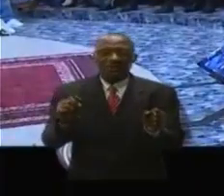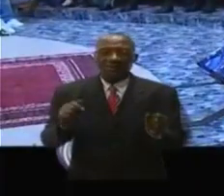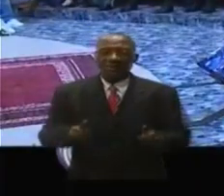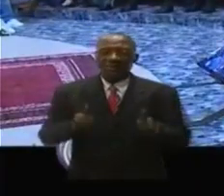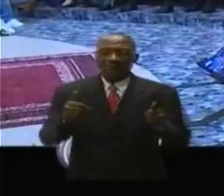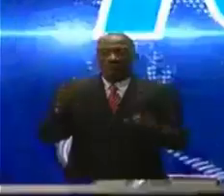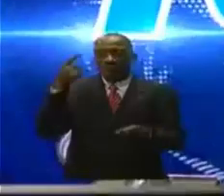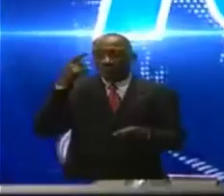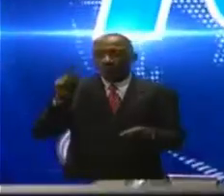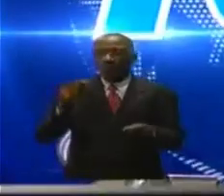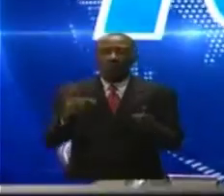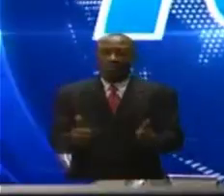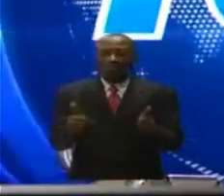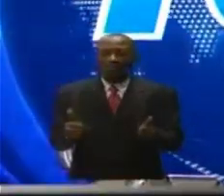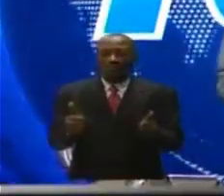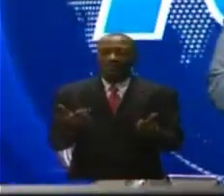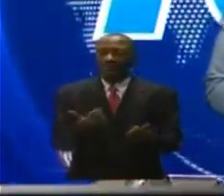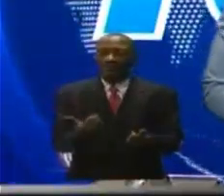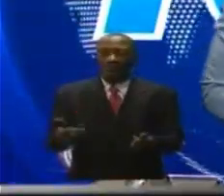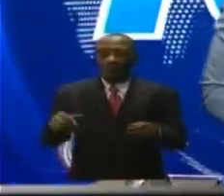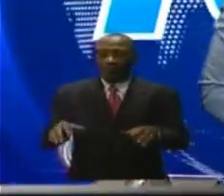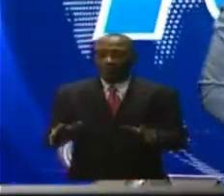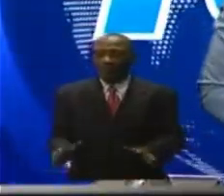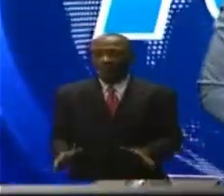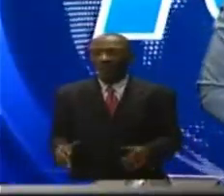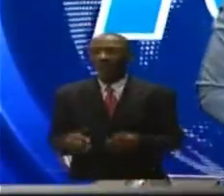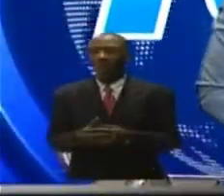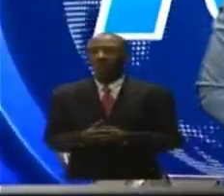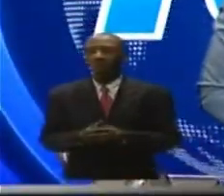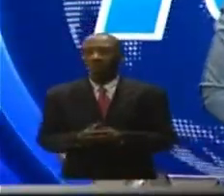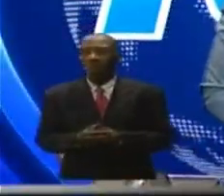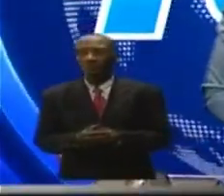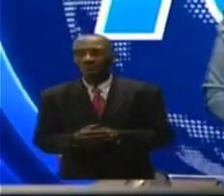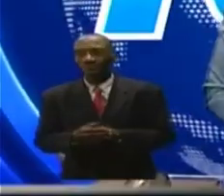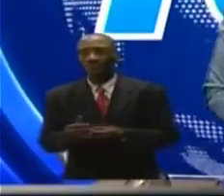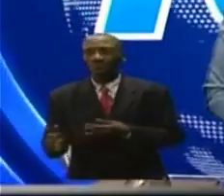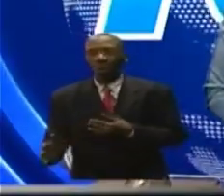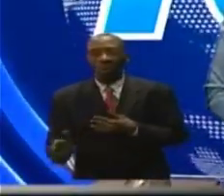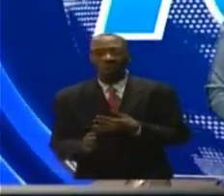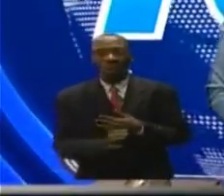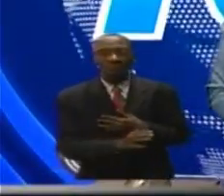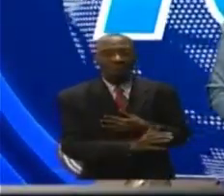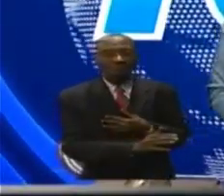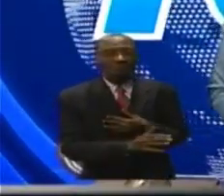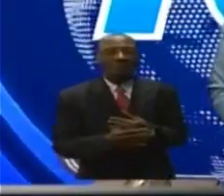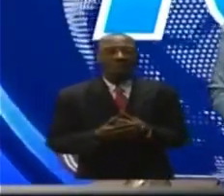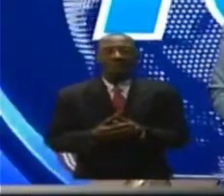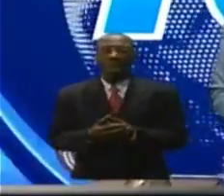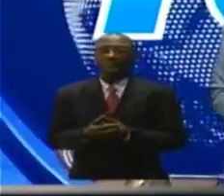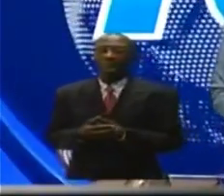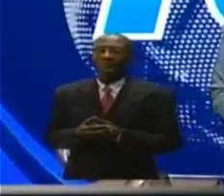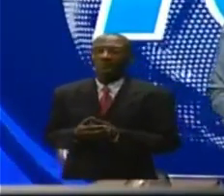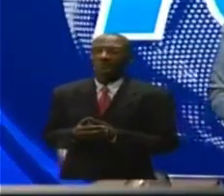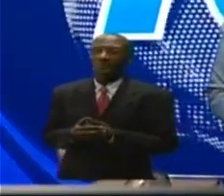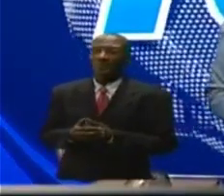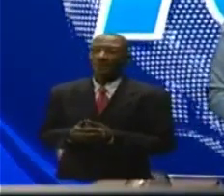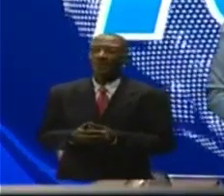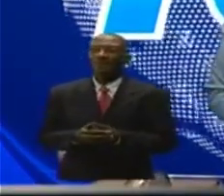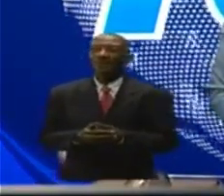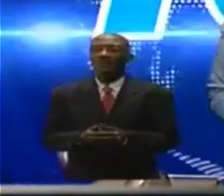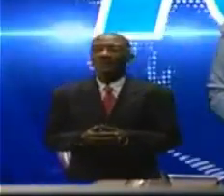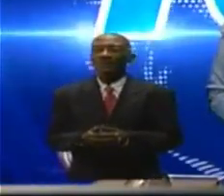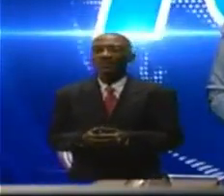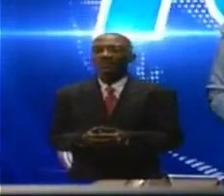reçu de vaccin. Je le disais en titre, il ne jure qu'à l'élection du président Félix Tshisekedi à la présidentielle de